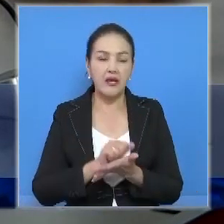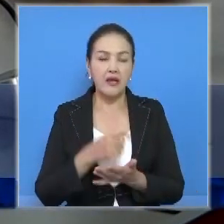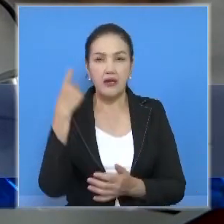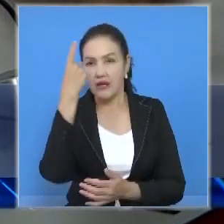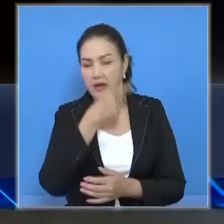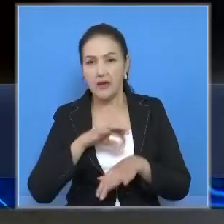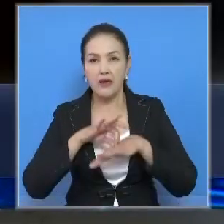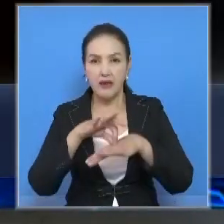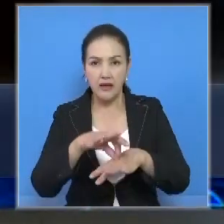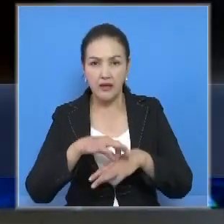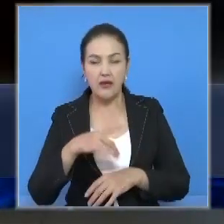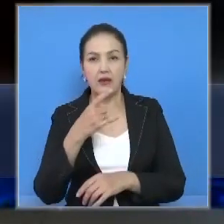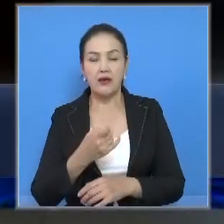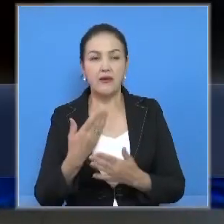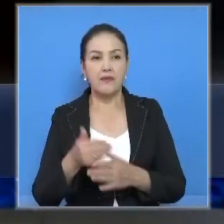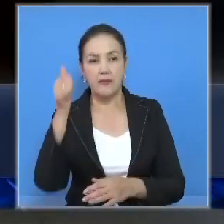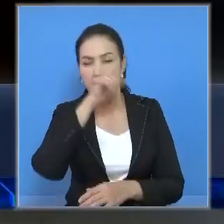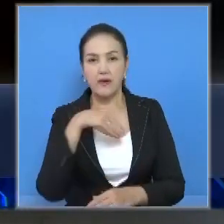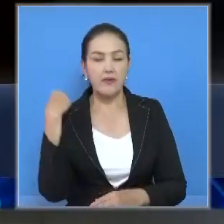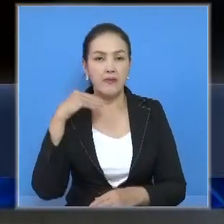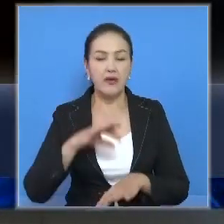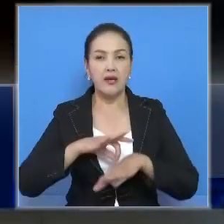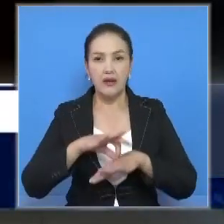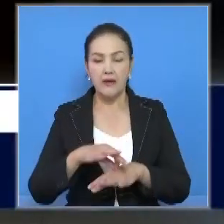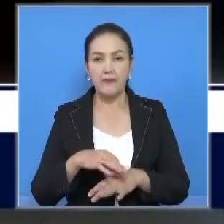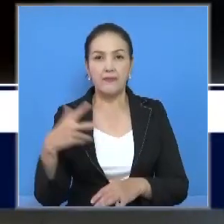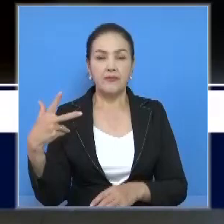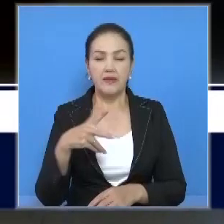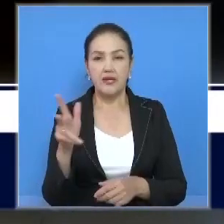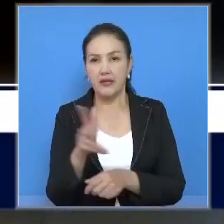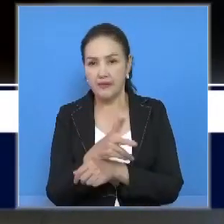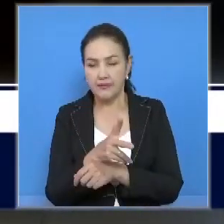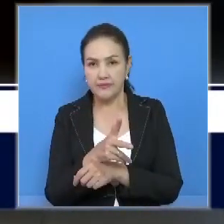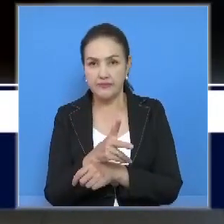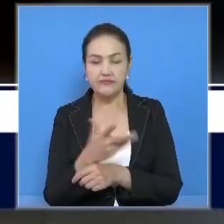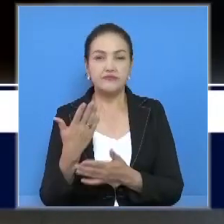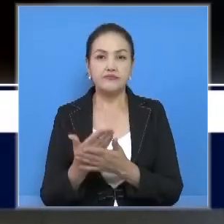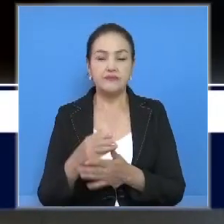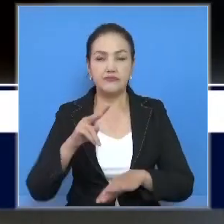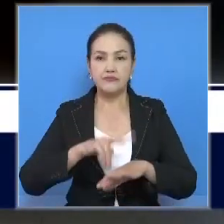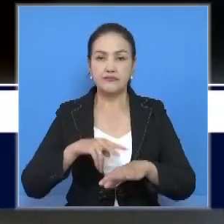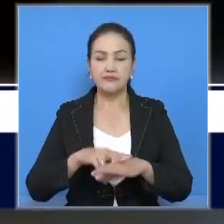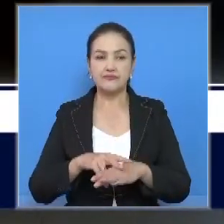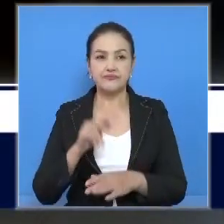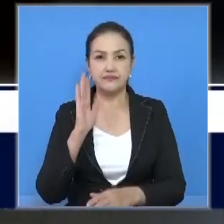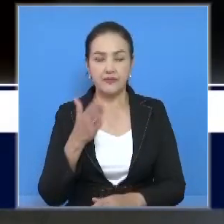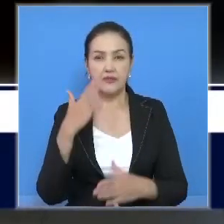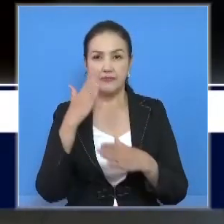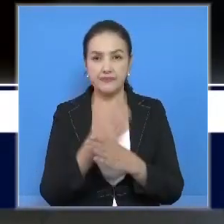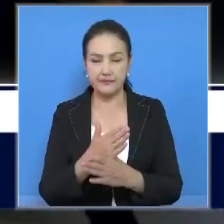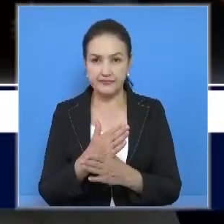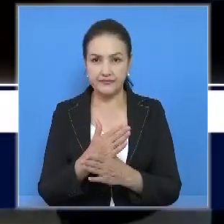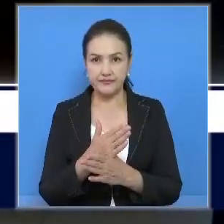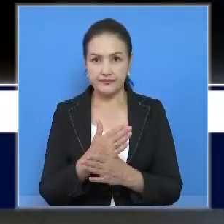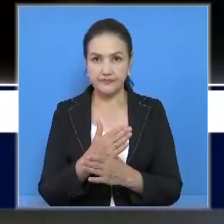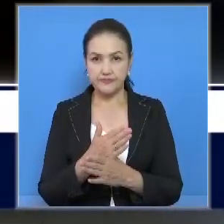частным извозом. В этом году по городу Актюбе будут установлены 3000 камер, и со стороны полиции будет помощь.